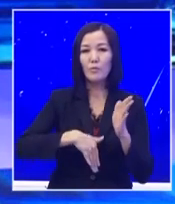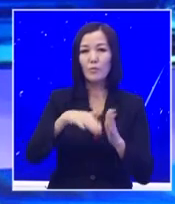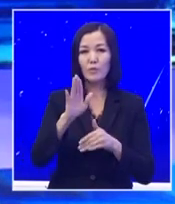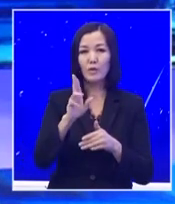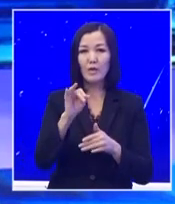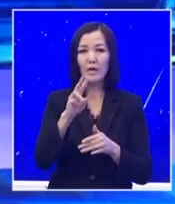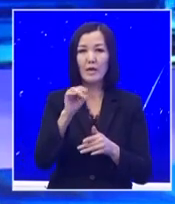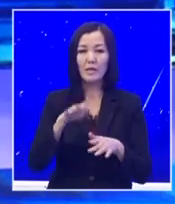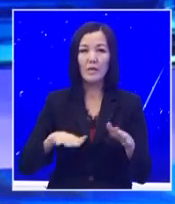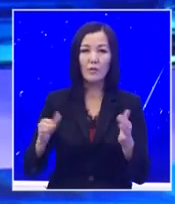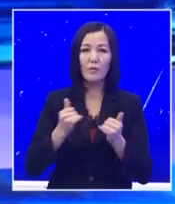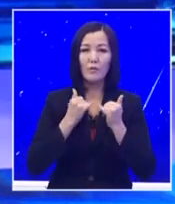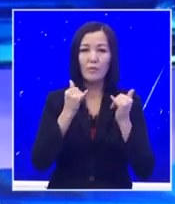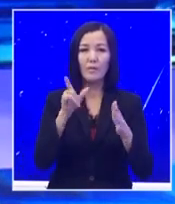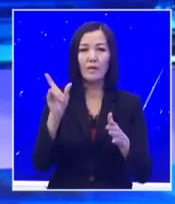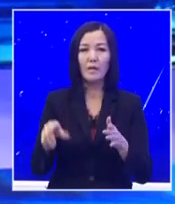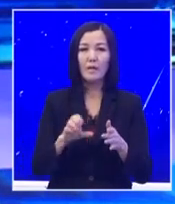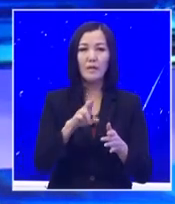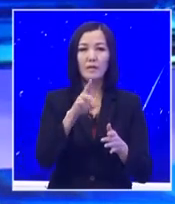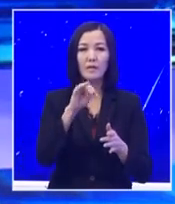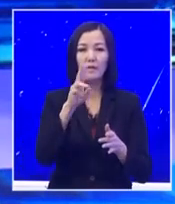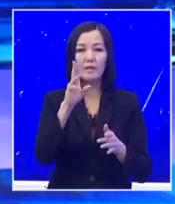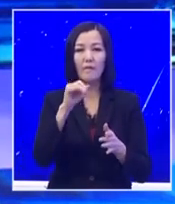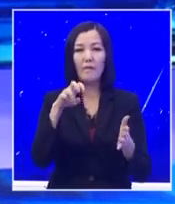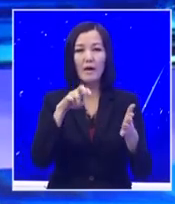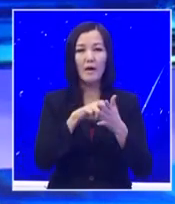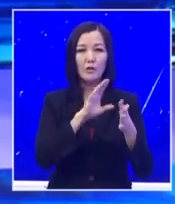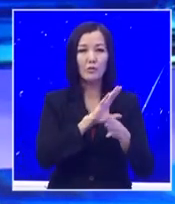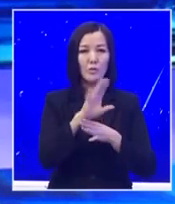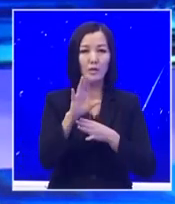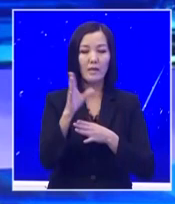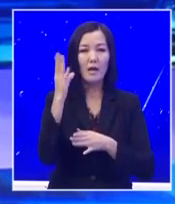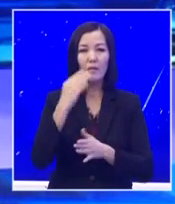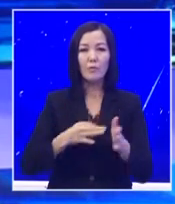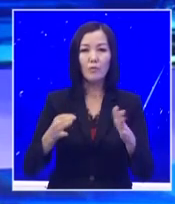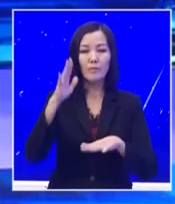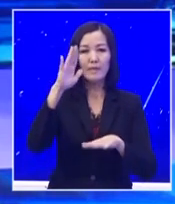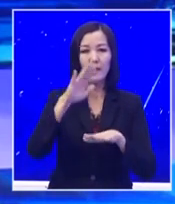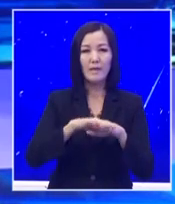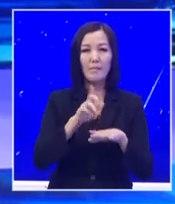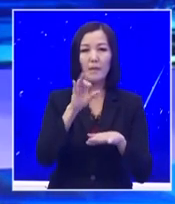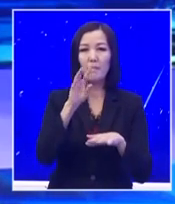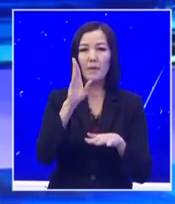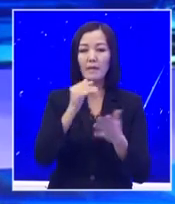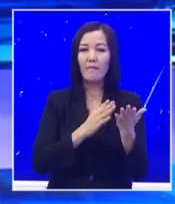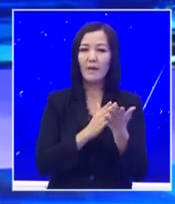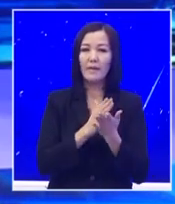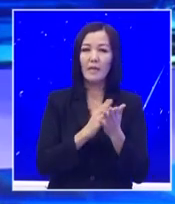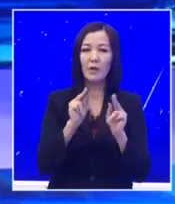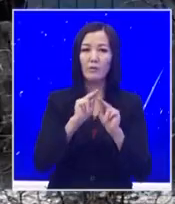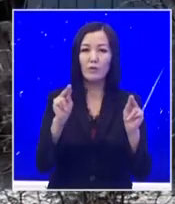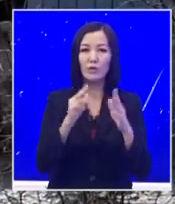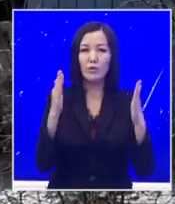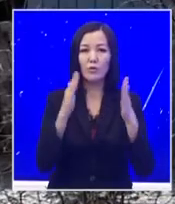Қаратал ауданының құрметті азаматы Валентина Спиридоноваға алғыс хат жолдады. Алматы облысының әкімі Амандық Баталов